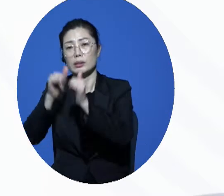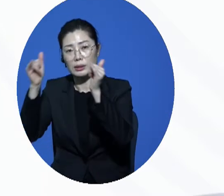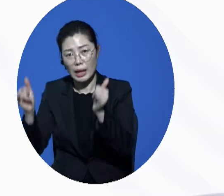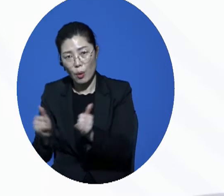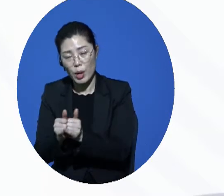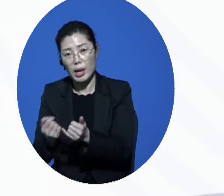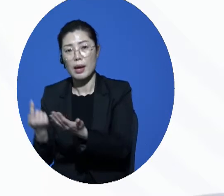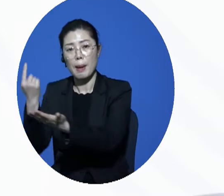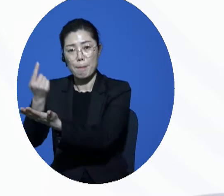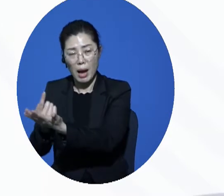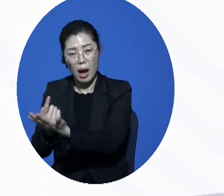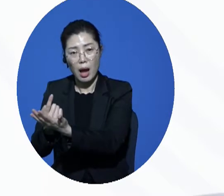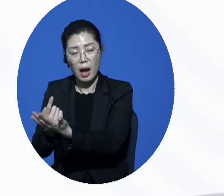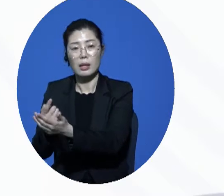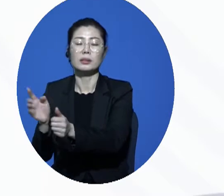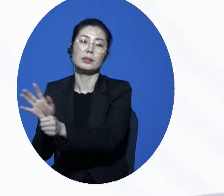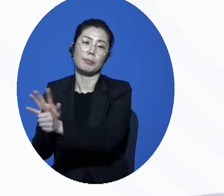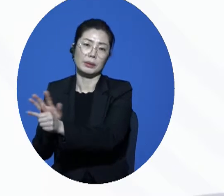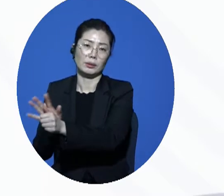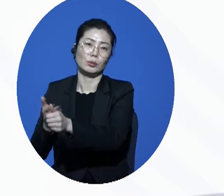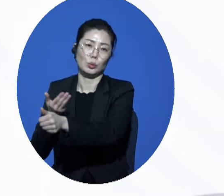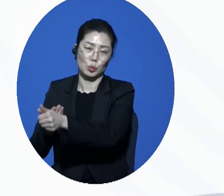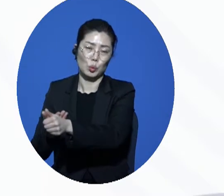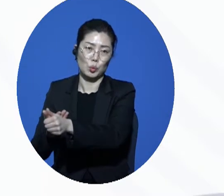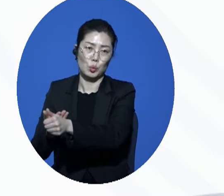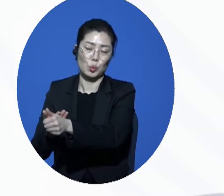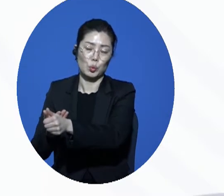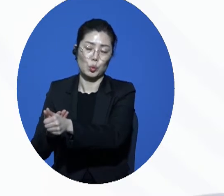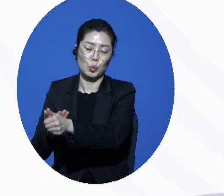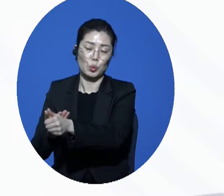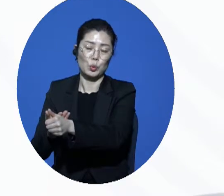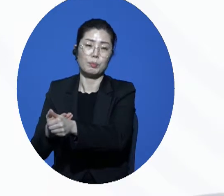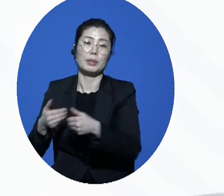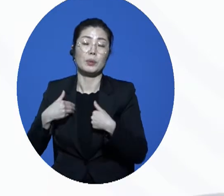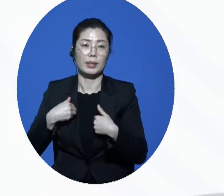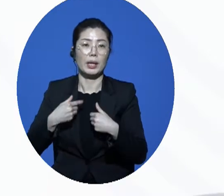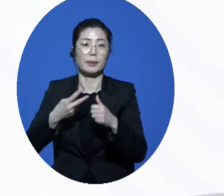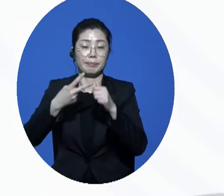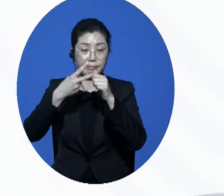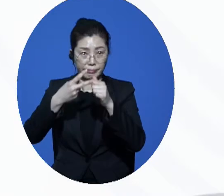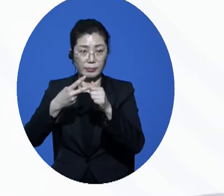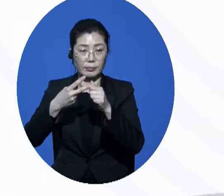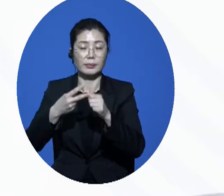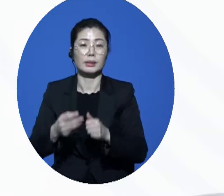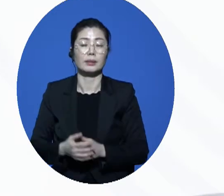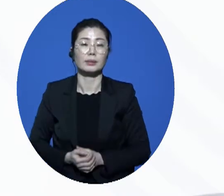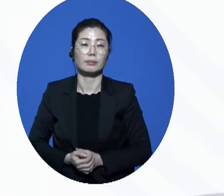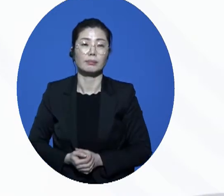지역사회 지원과 서비스로 전환을 해야 된다는 첫 번째 권고사항이 있고요. 두 번째는